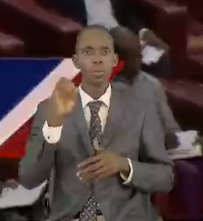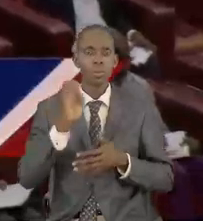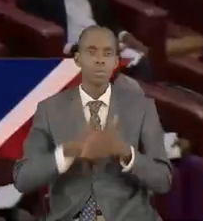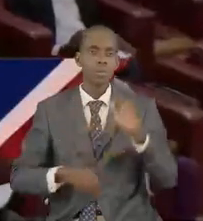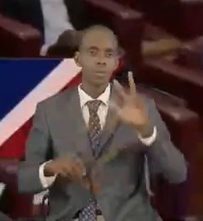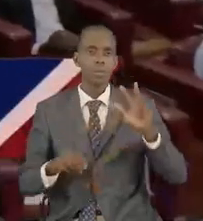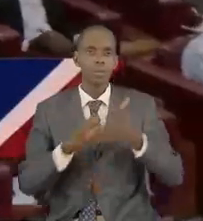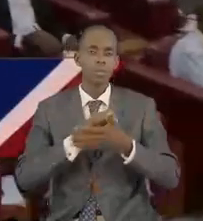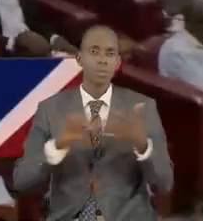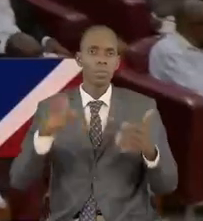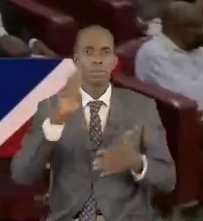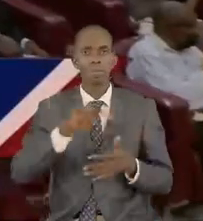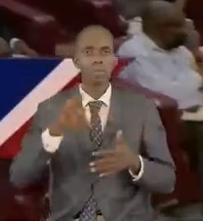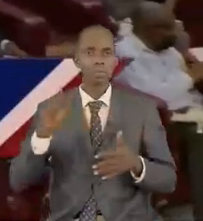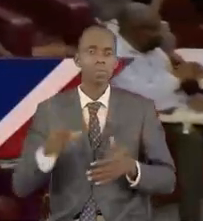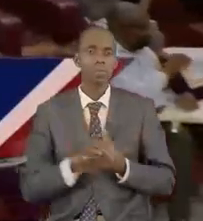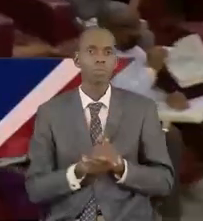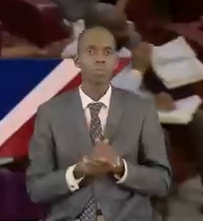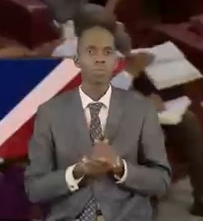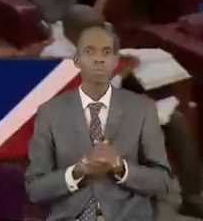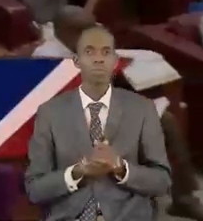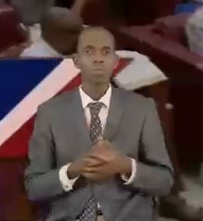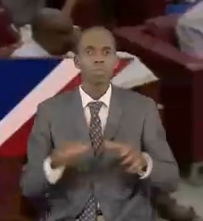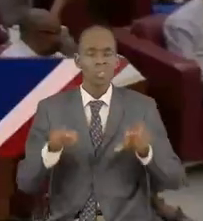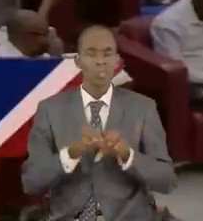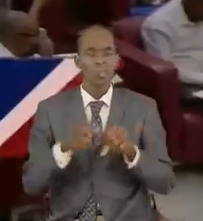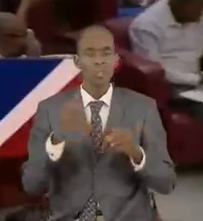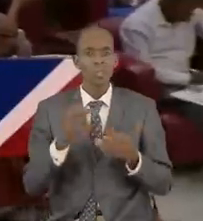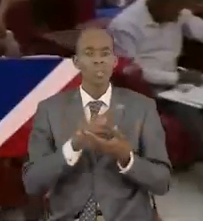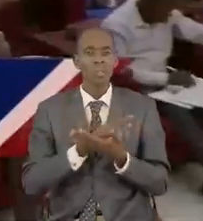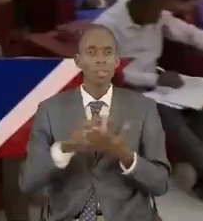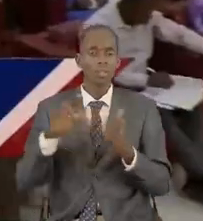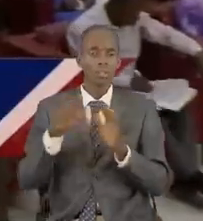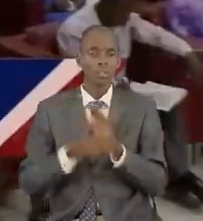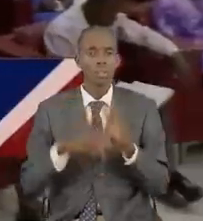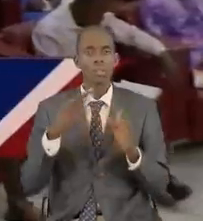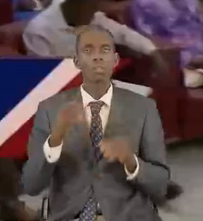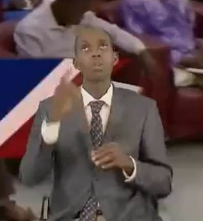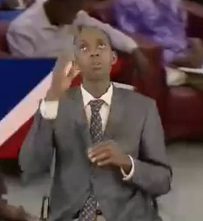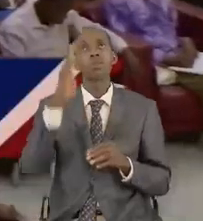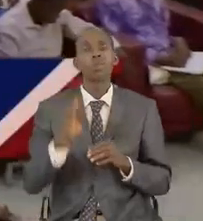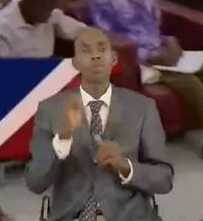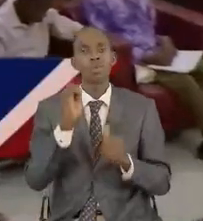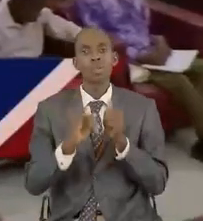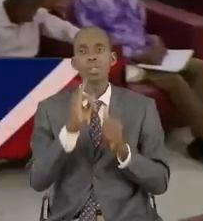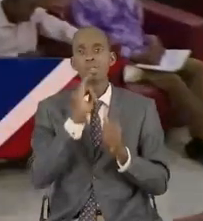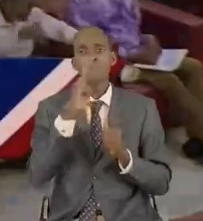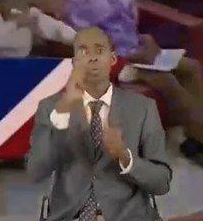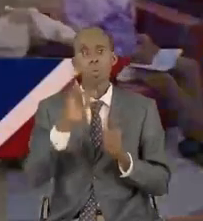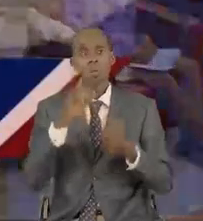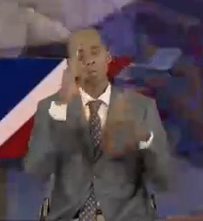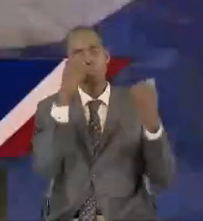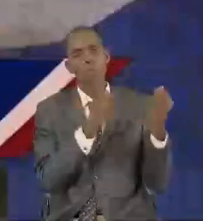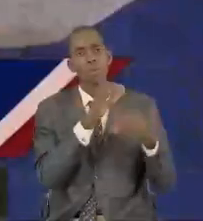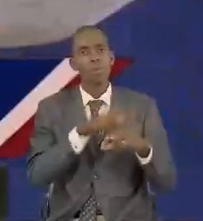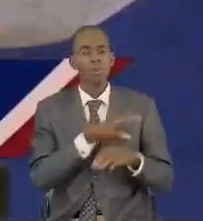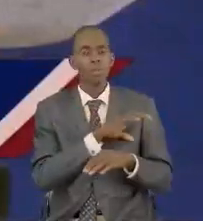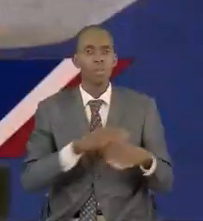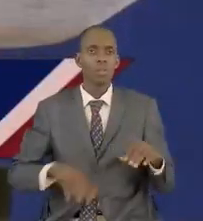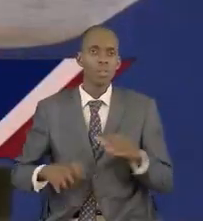verset 22 je tisse de Dieu par la foi en Jésus Christ pour